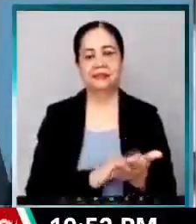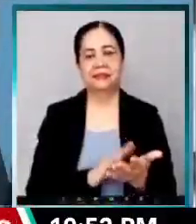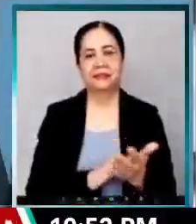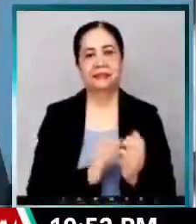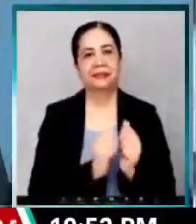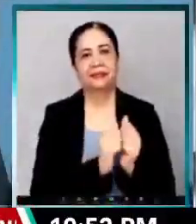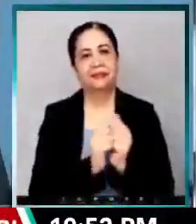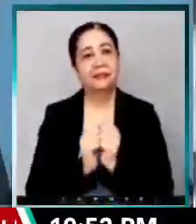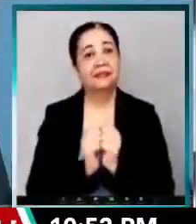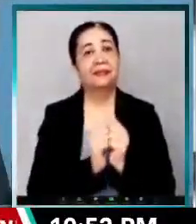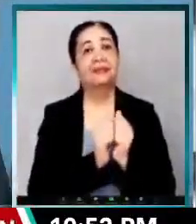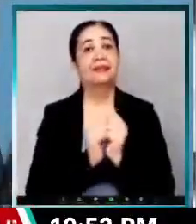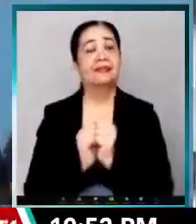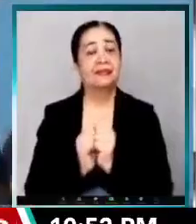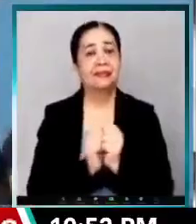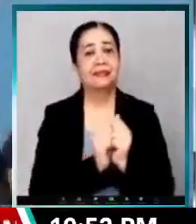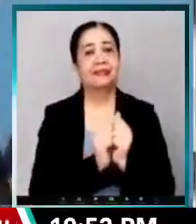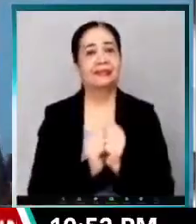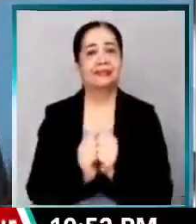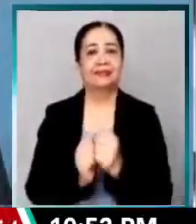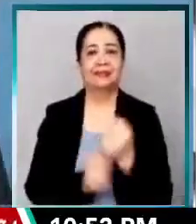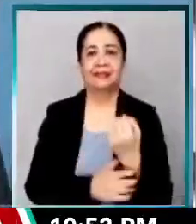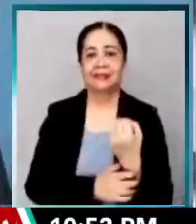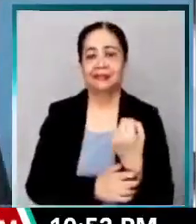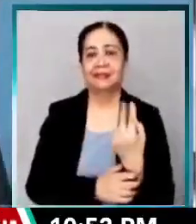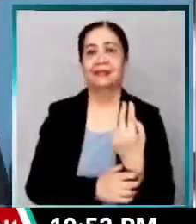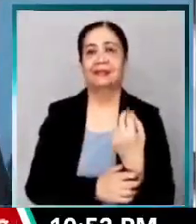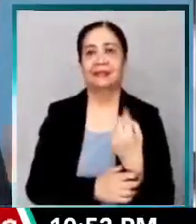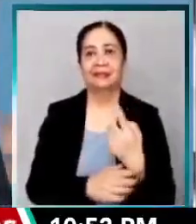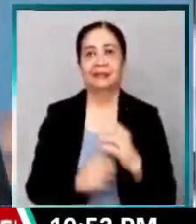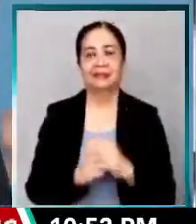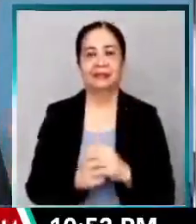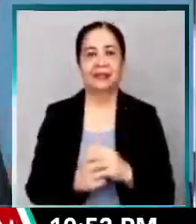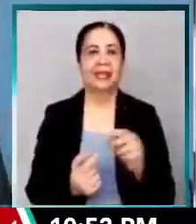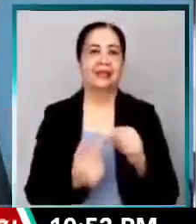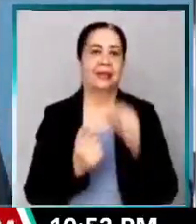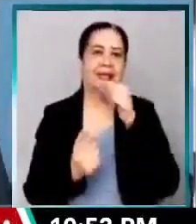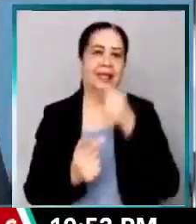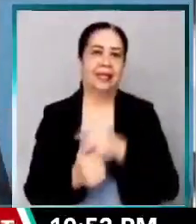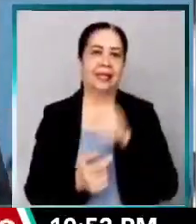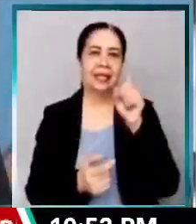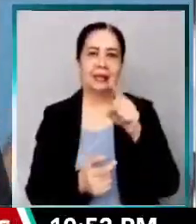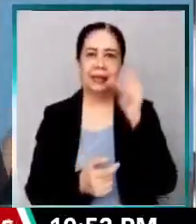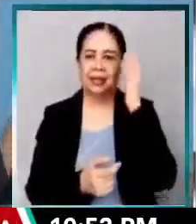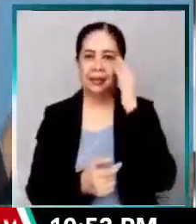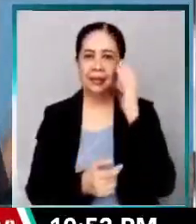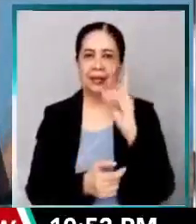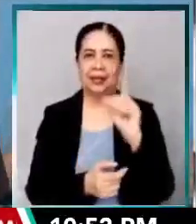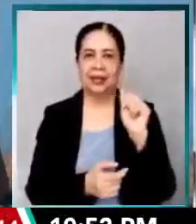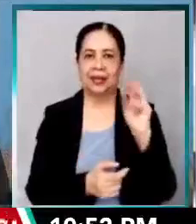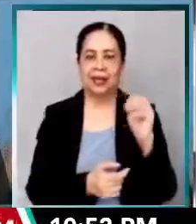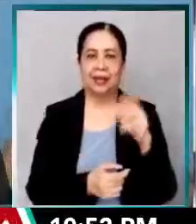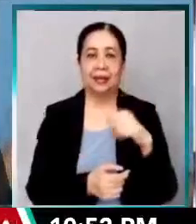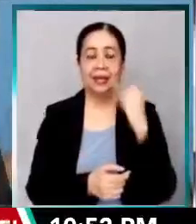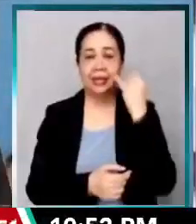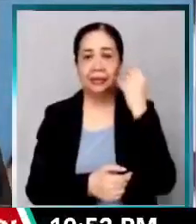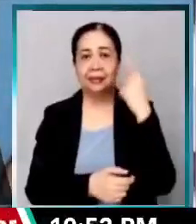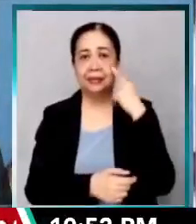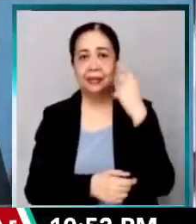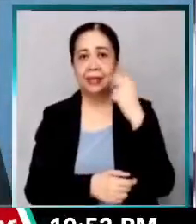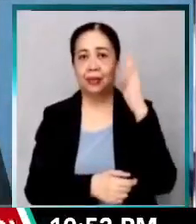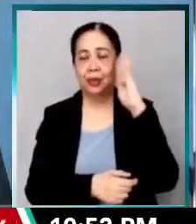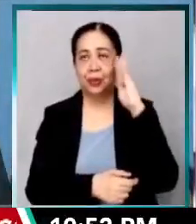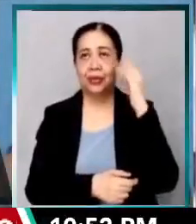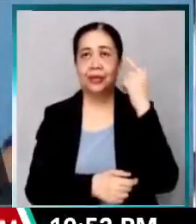nagsama-samang 12. Special guest sa Dapat Alam Mo, sina Jim Paredes at Buboy Garovillo ng Apo